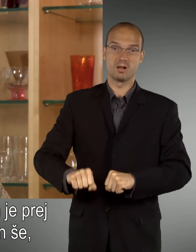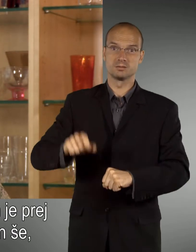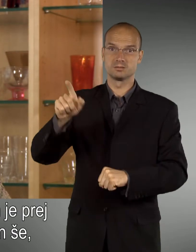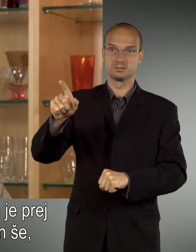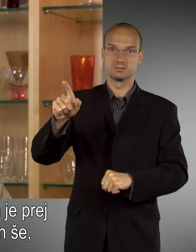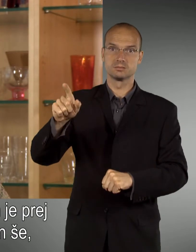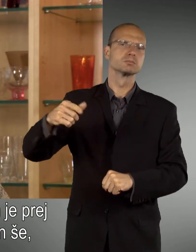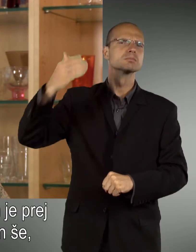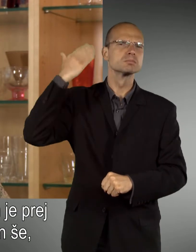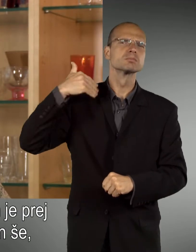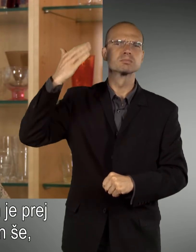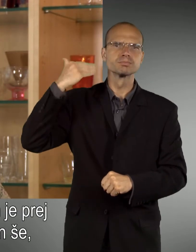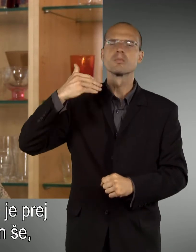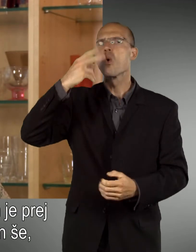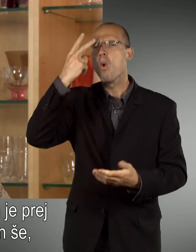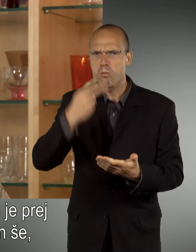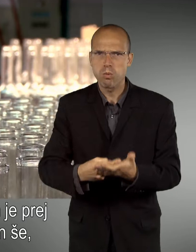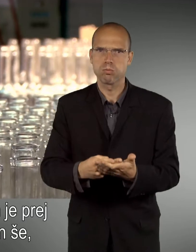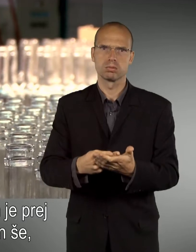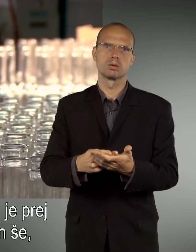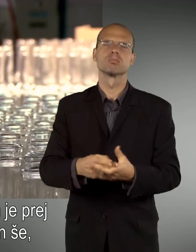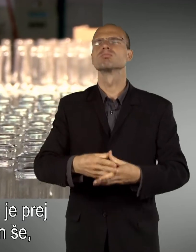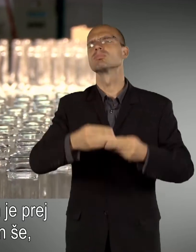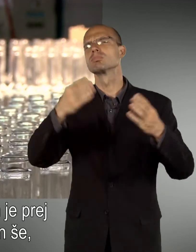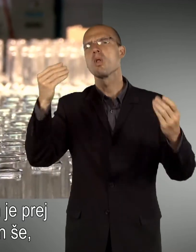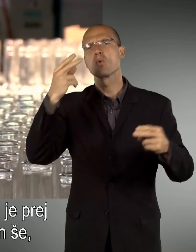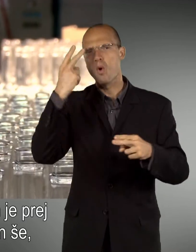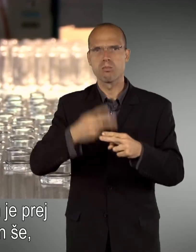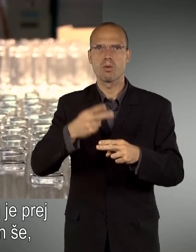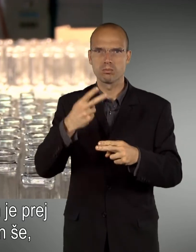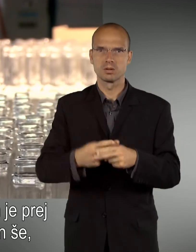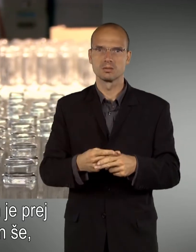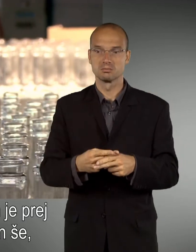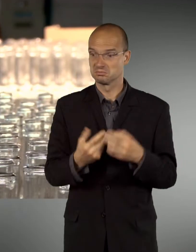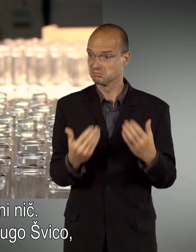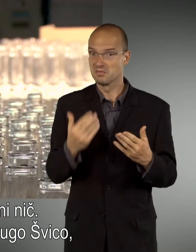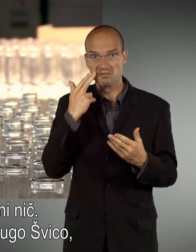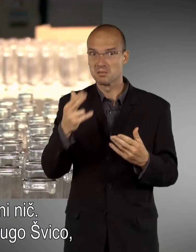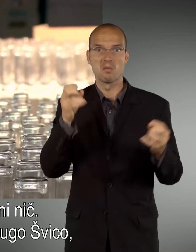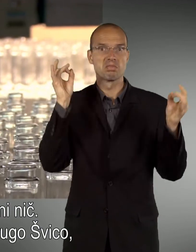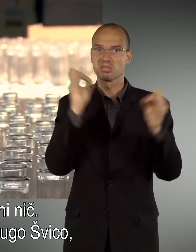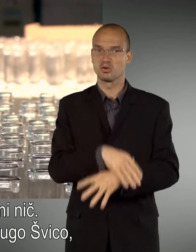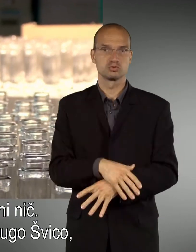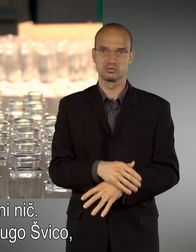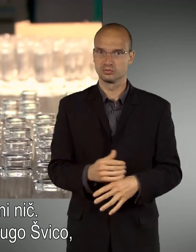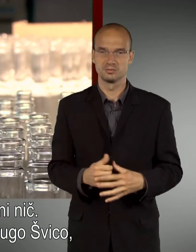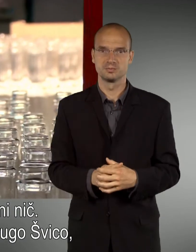oblast nam je prej obljubila še in še, zdaj pa z tega ni nič.